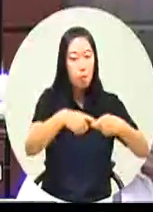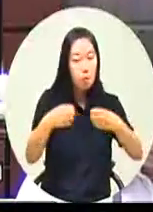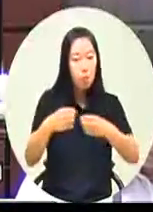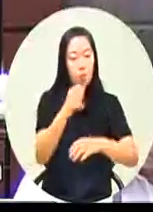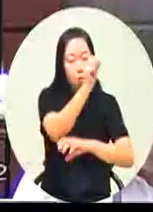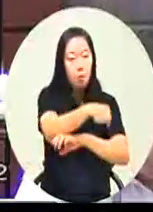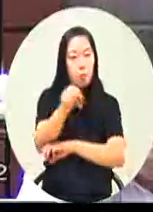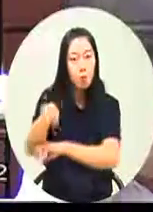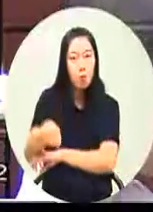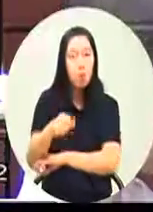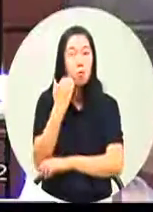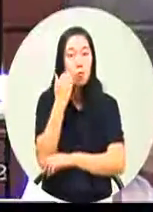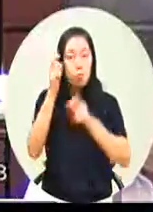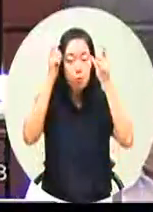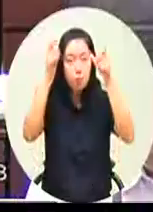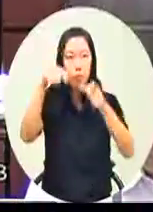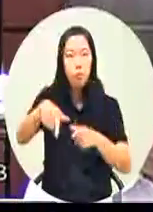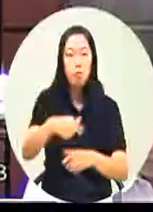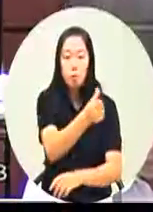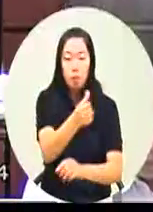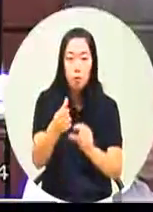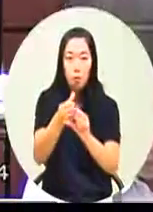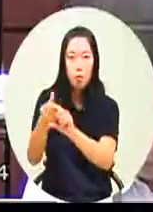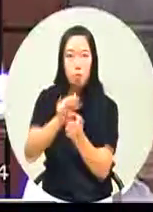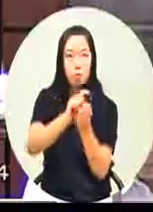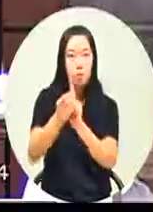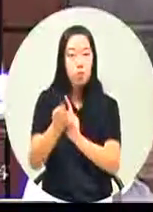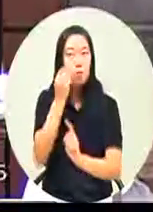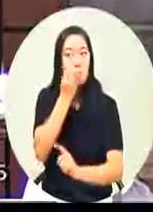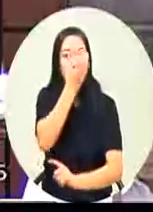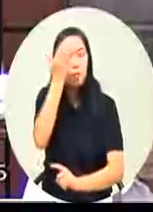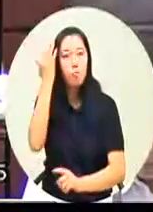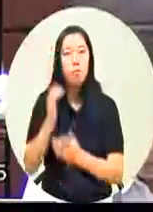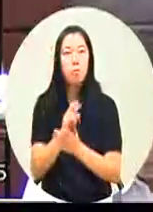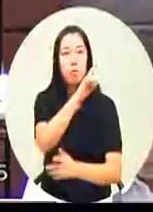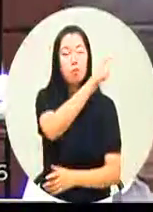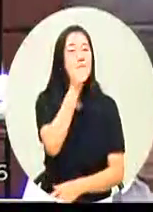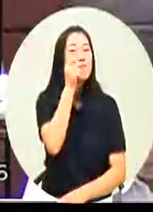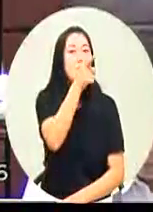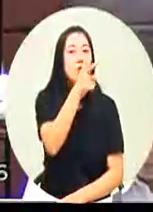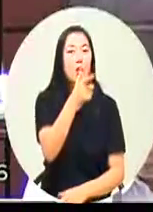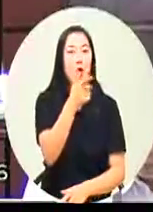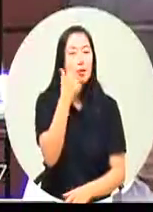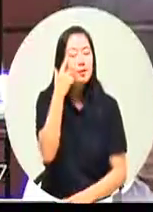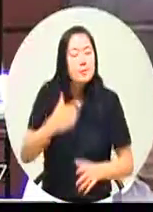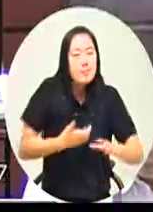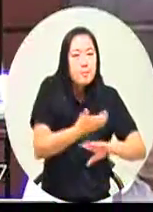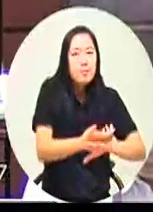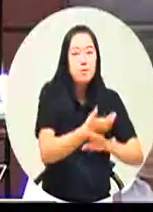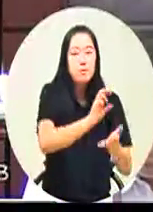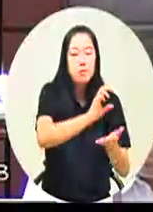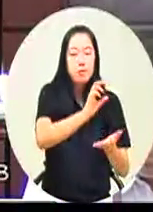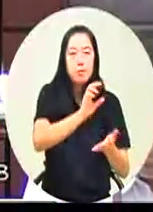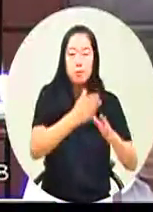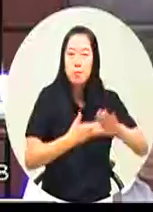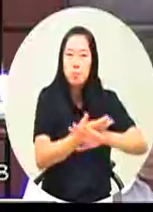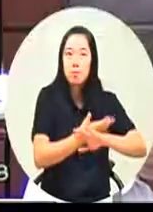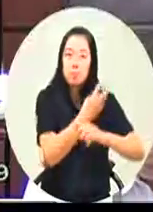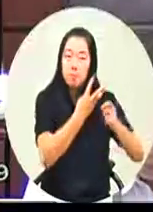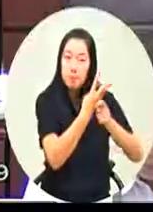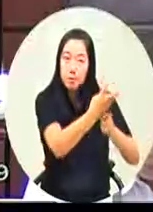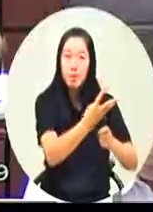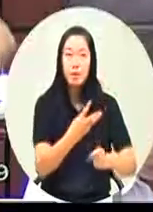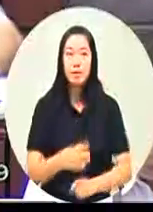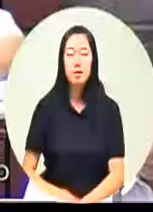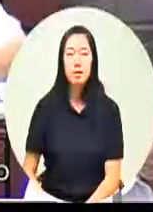如果要把高雄的这些区域划为观光地区，台南就花了三年，所以我不晓得说这个部分是不是用这样会比较快。